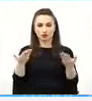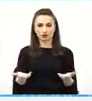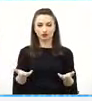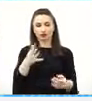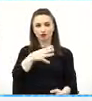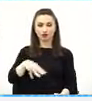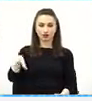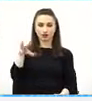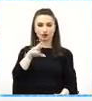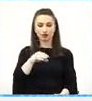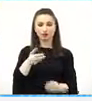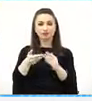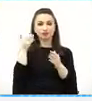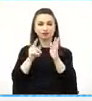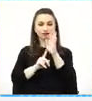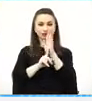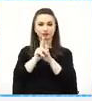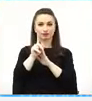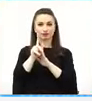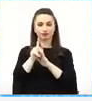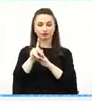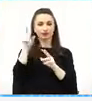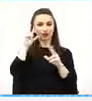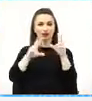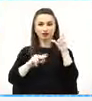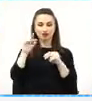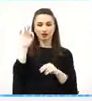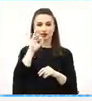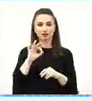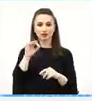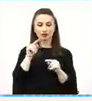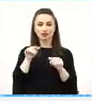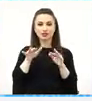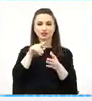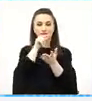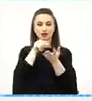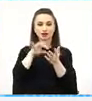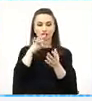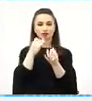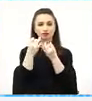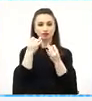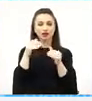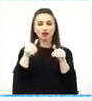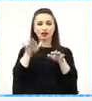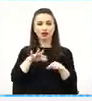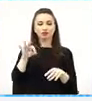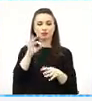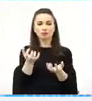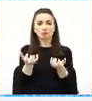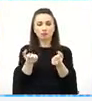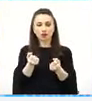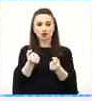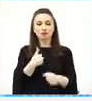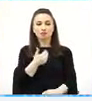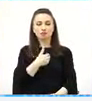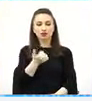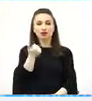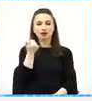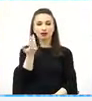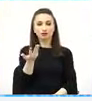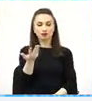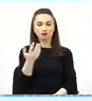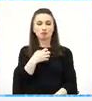მოგესალმებით ყველას. ვიდრე დავიწყებ დღეს ეს რიგით გათვალისწინებული საკითხების განხილვას, გადაწყვეტილებების მიღებას, მინდა